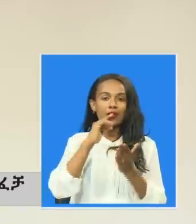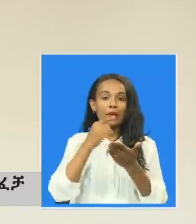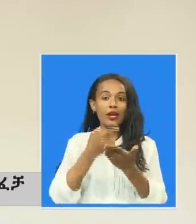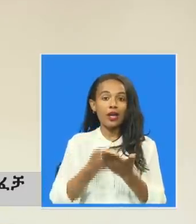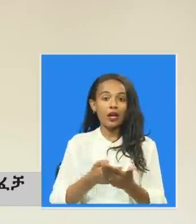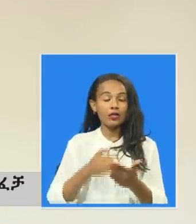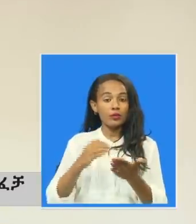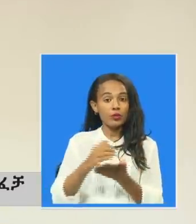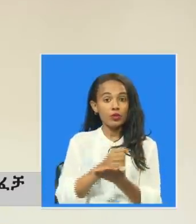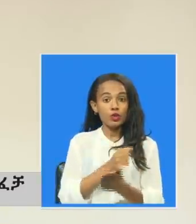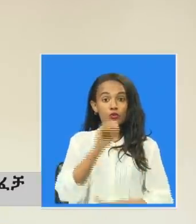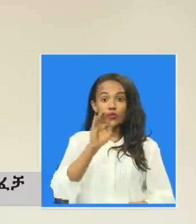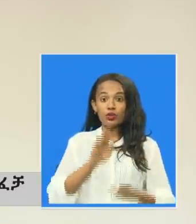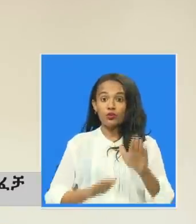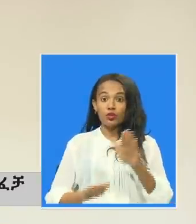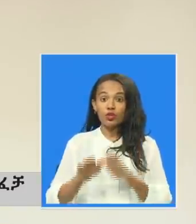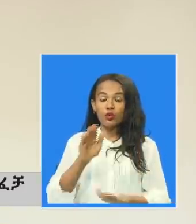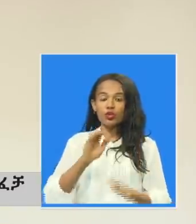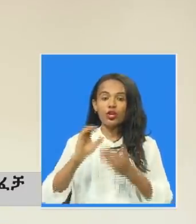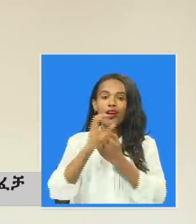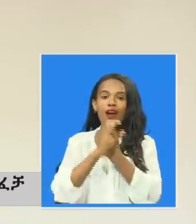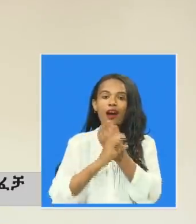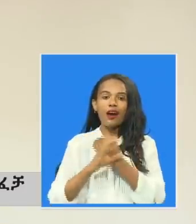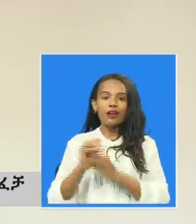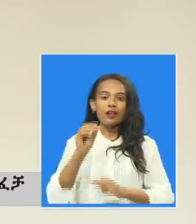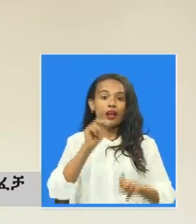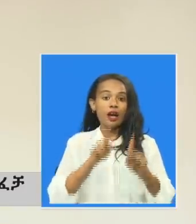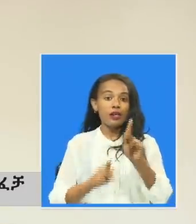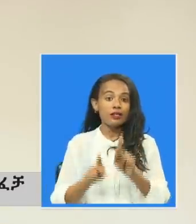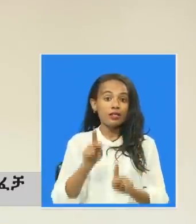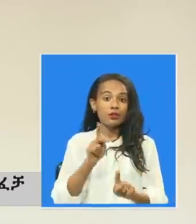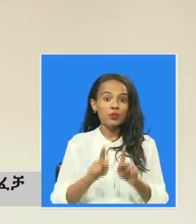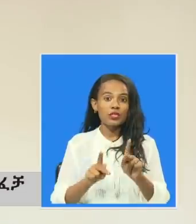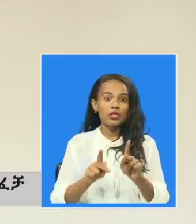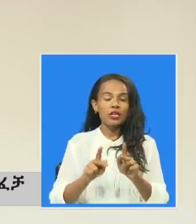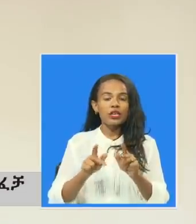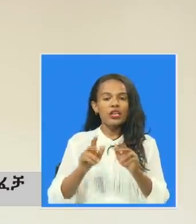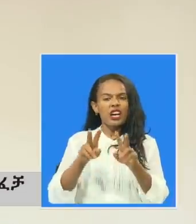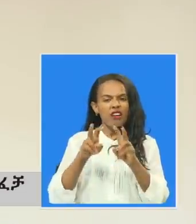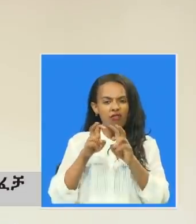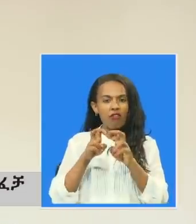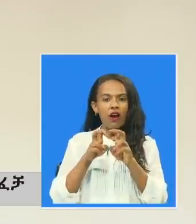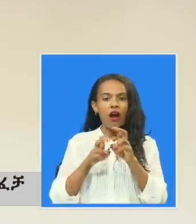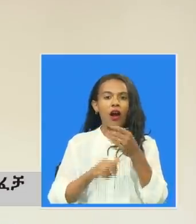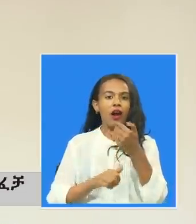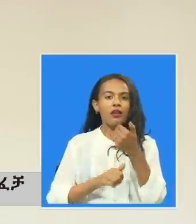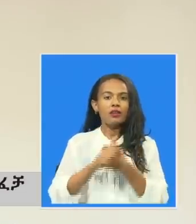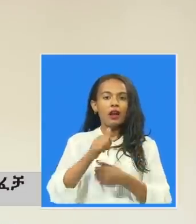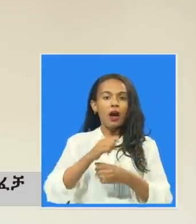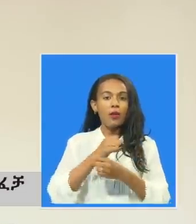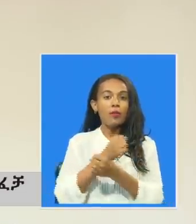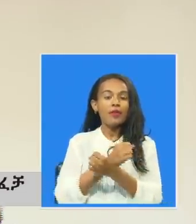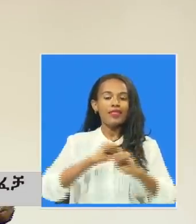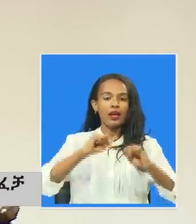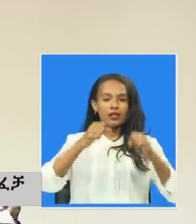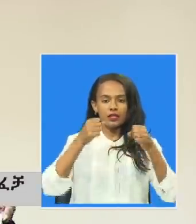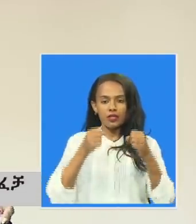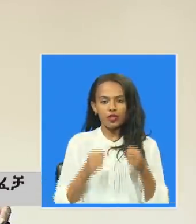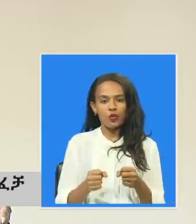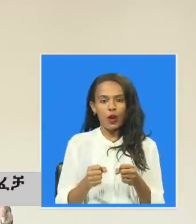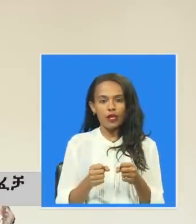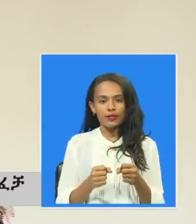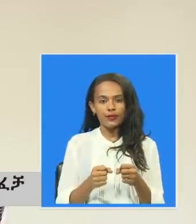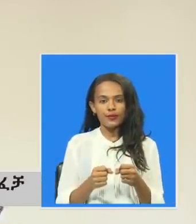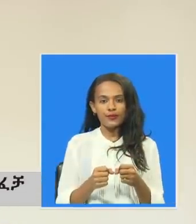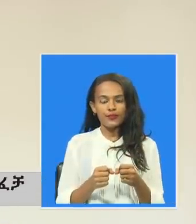ለማረጋገጥ በተወሰዱ እርምጃዎች ሀገርና ህዝብን እጅግ ከከፋ አደጋ መታደግ ተችሏል።